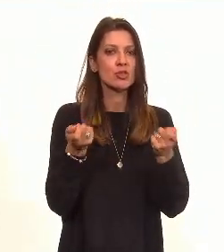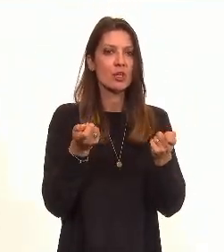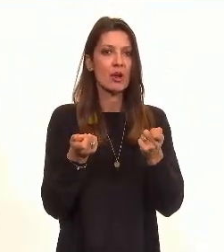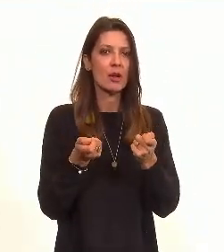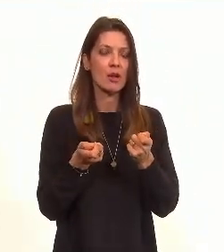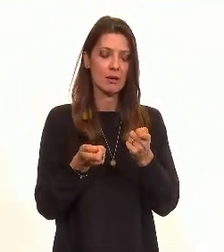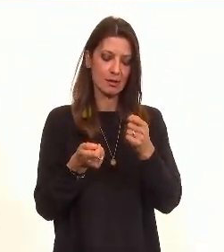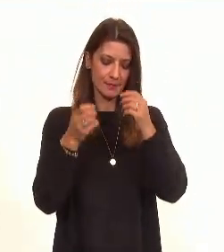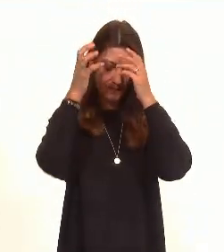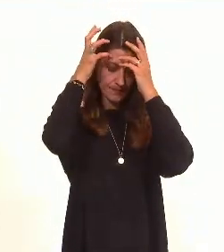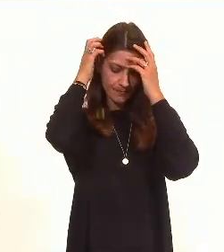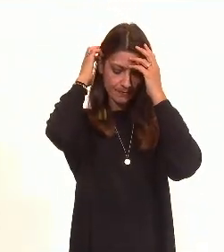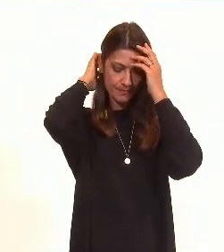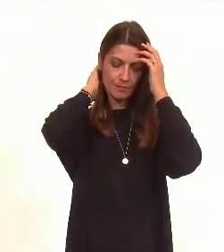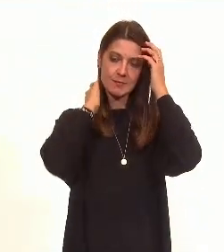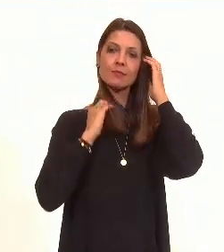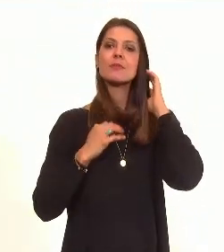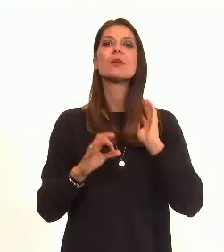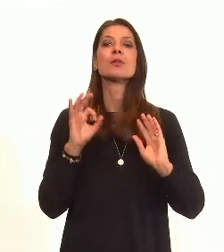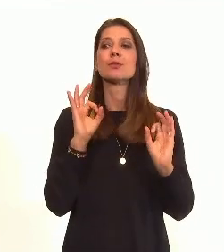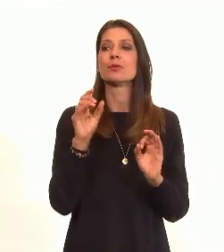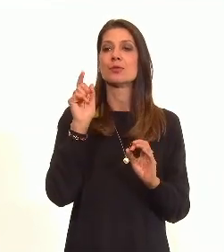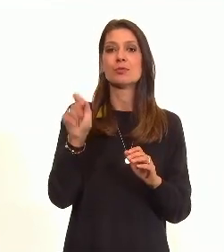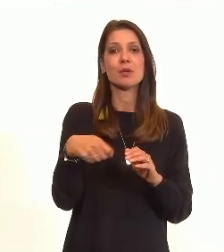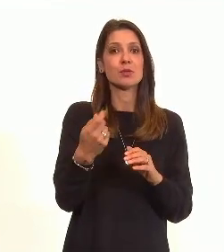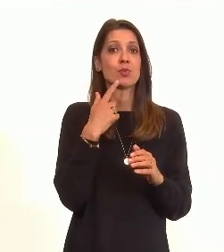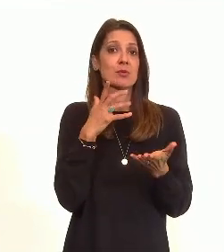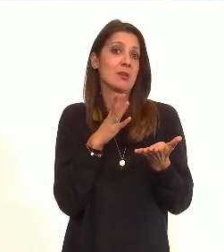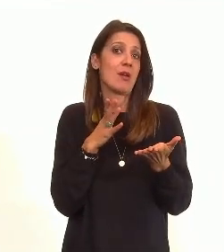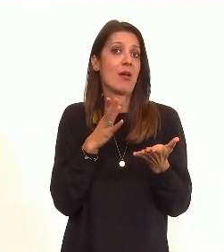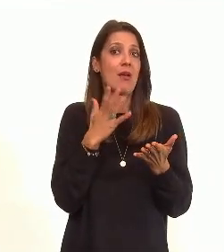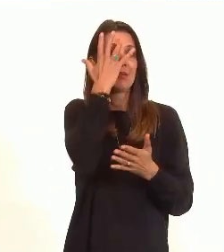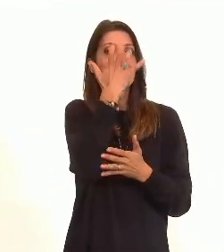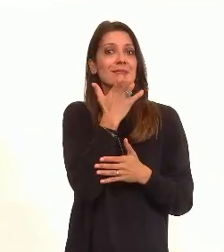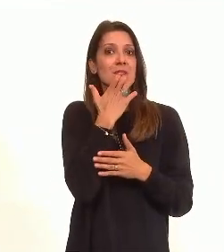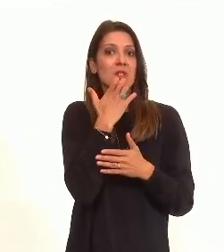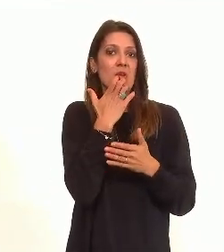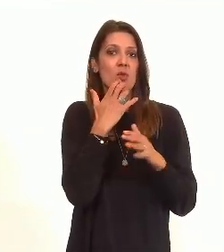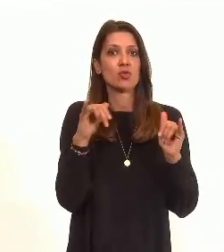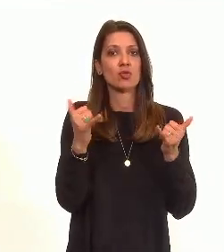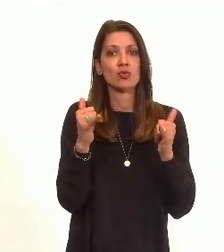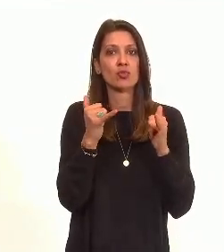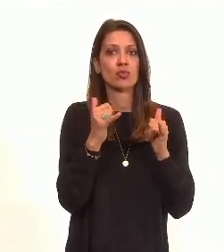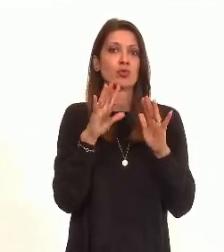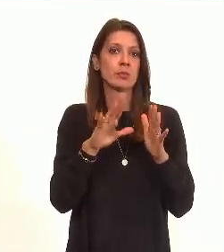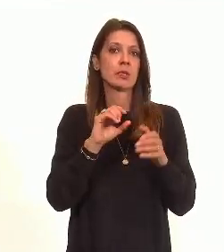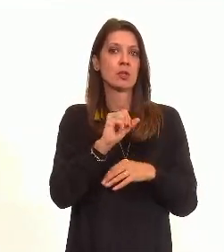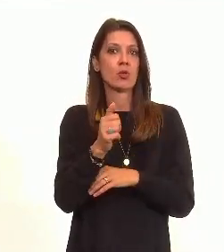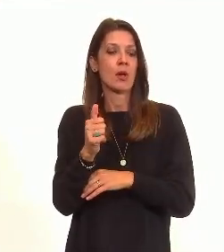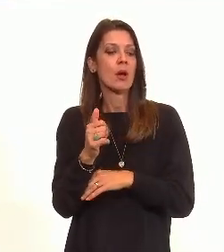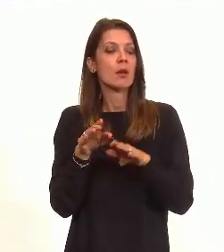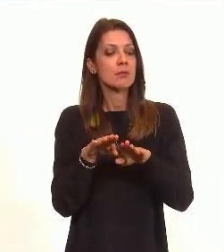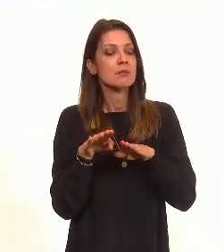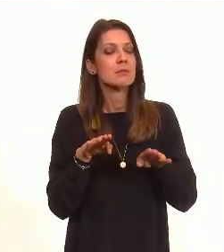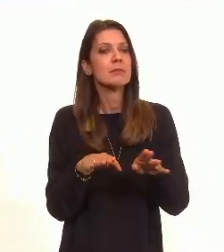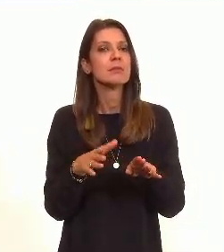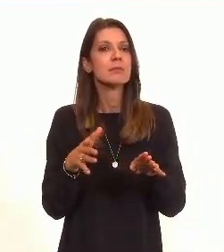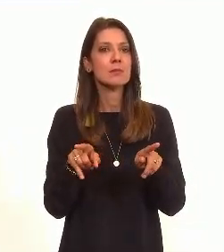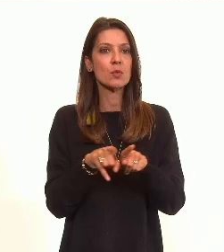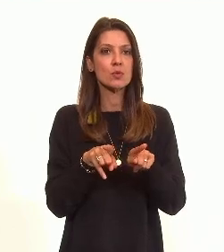de la Convention internationale des droits des personnes handicapées que la France reconnaît depuis 2010. On peut dire que la méthode de